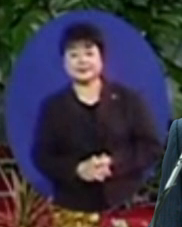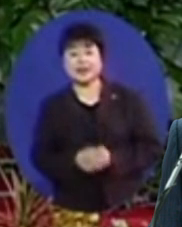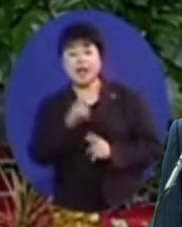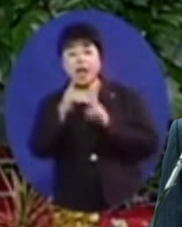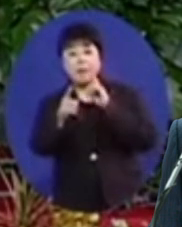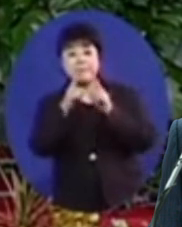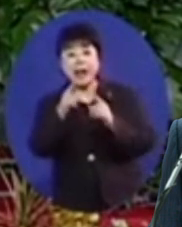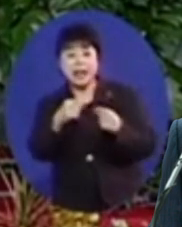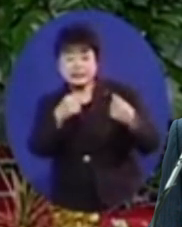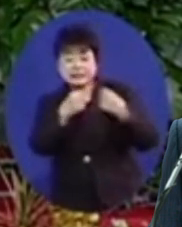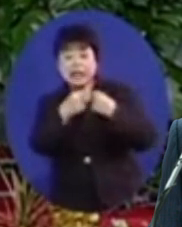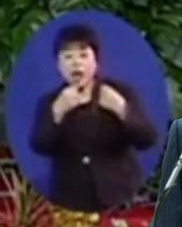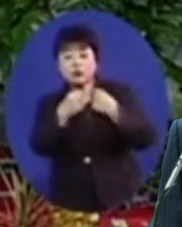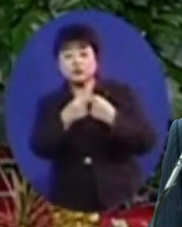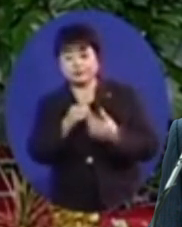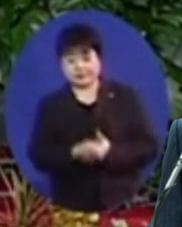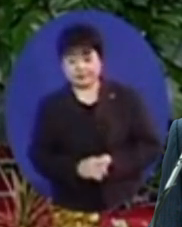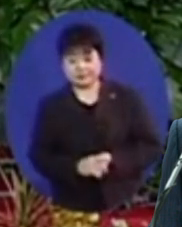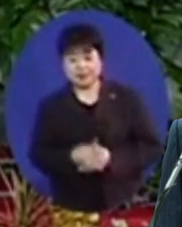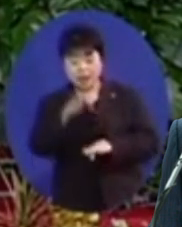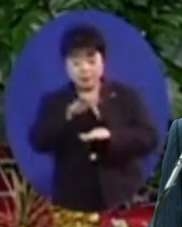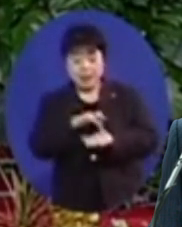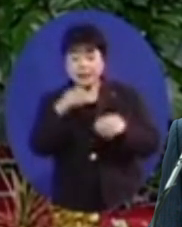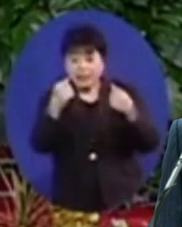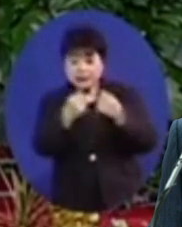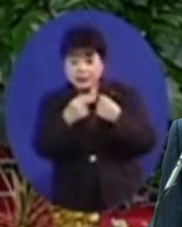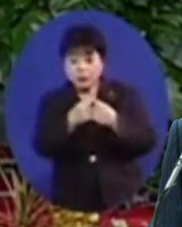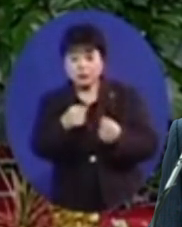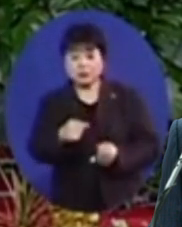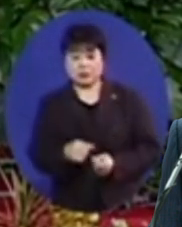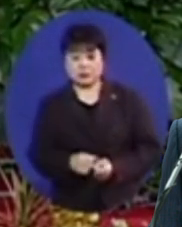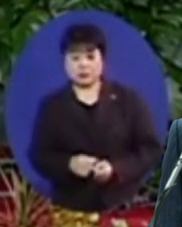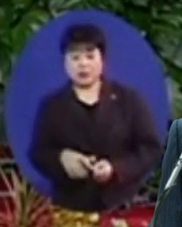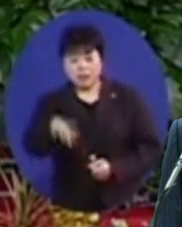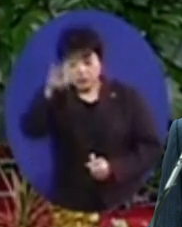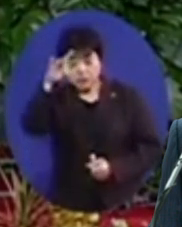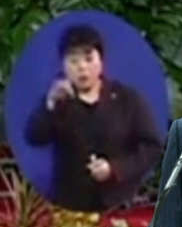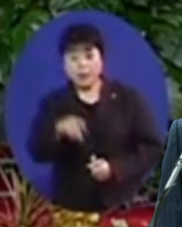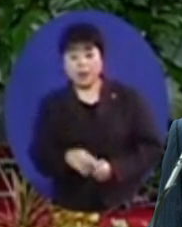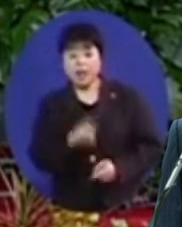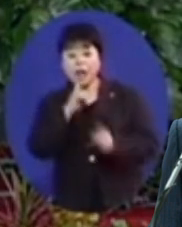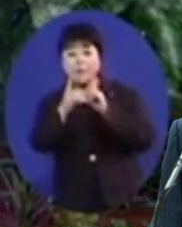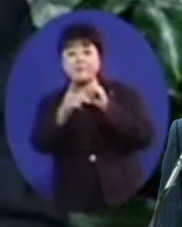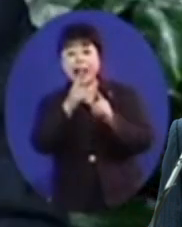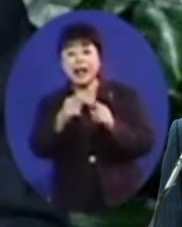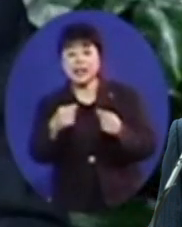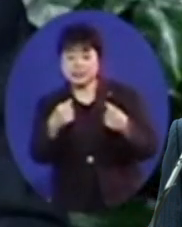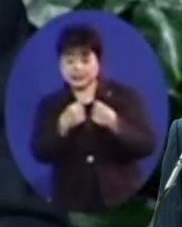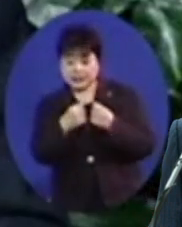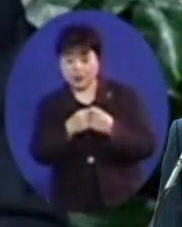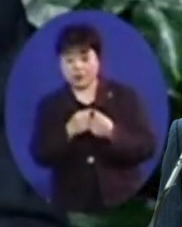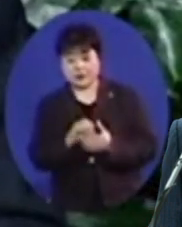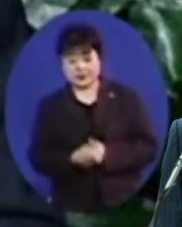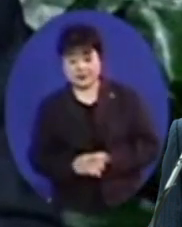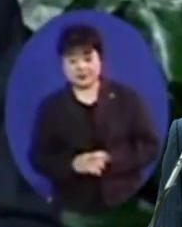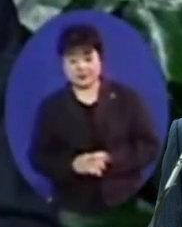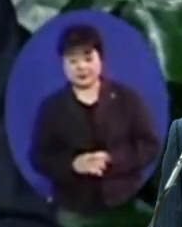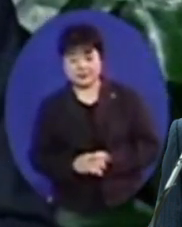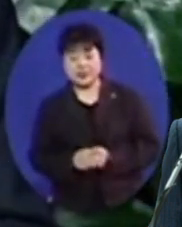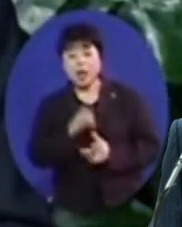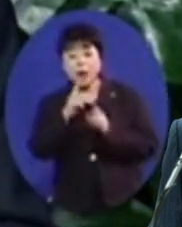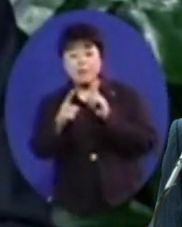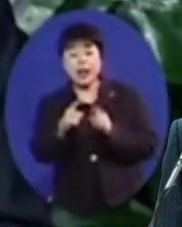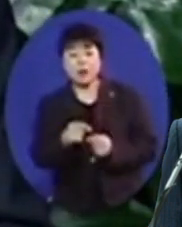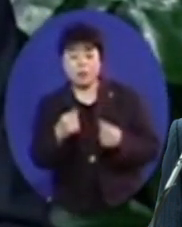말싸움입니다. 여러분 마귀와 싸우는 것도 처음 말싸움으로 싸웁니다. 우리 환경과 싸우는 것도